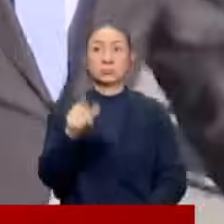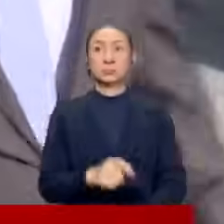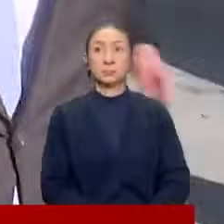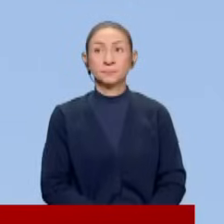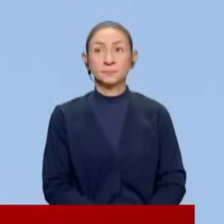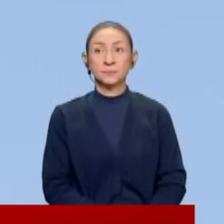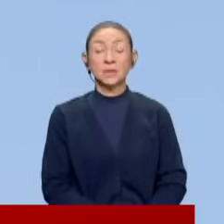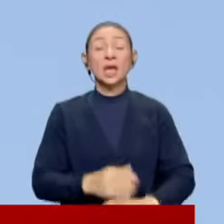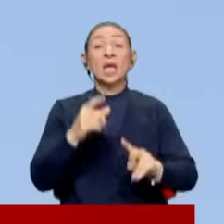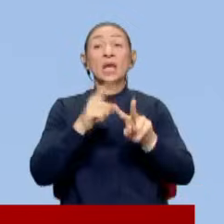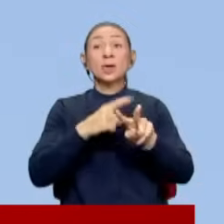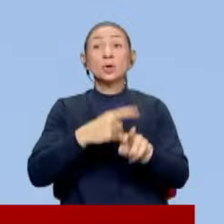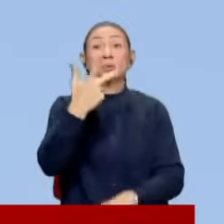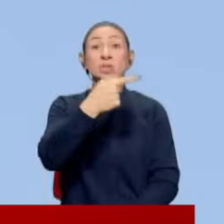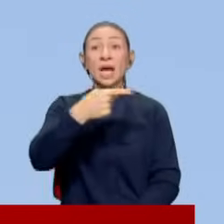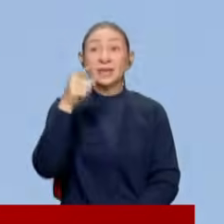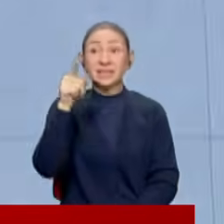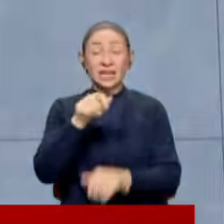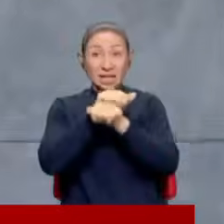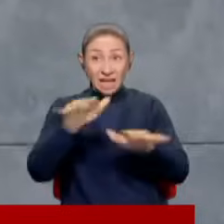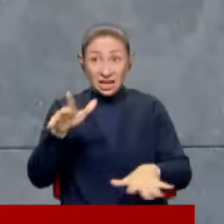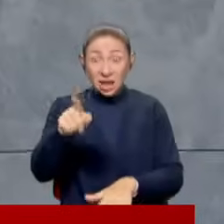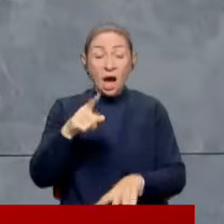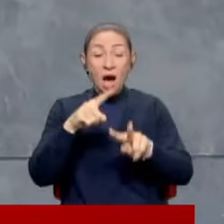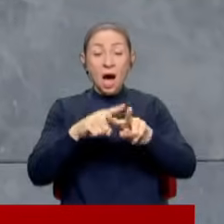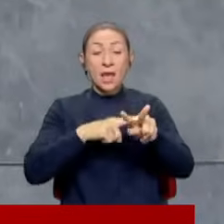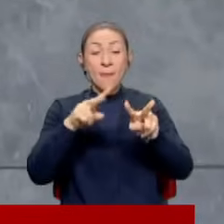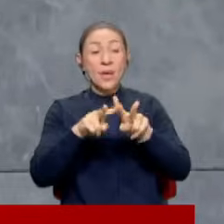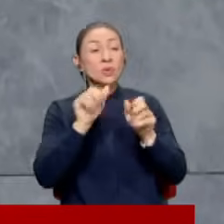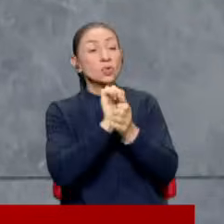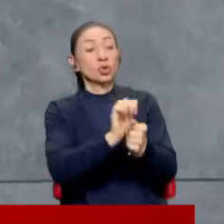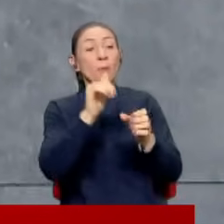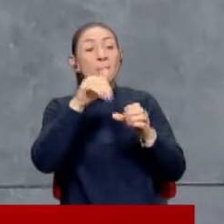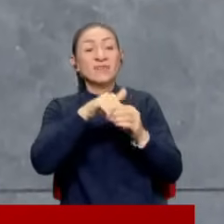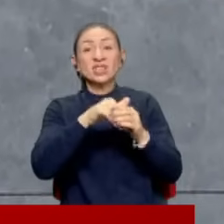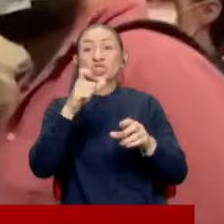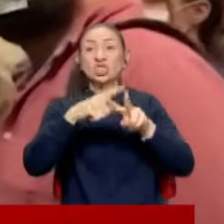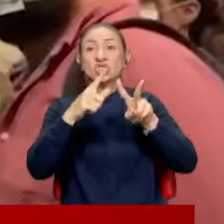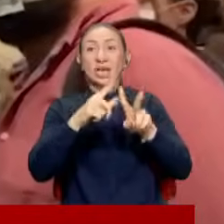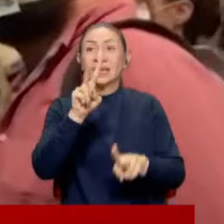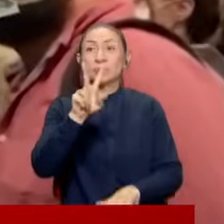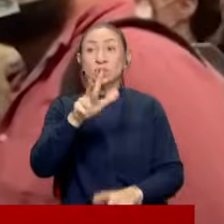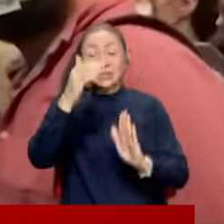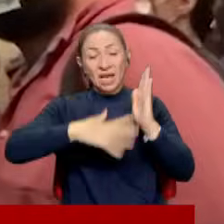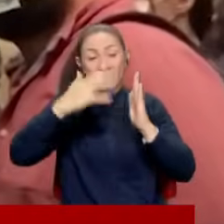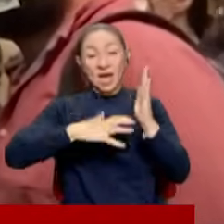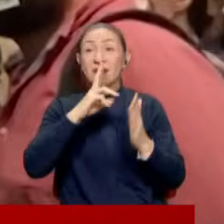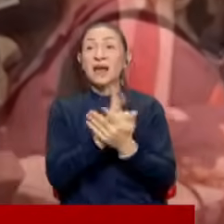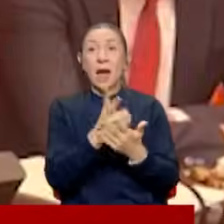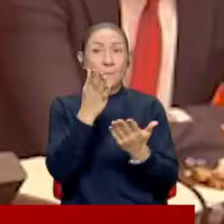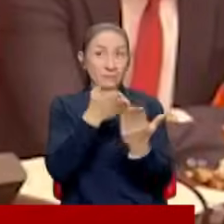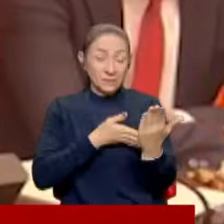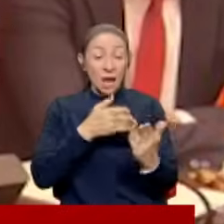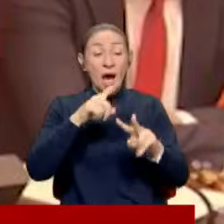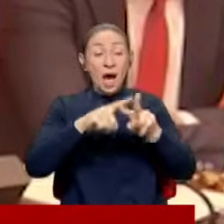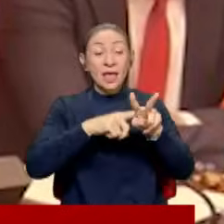ayaktaydı Yargıtay 3 dairesinin yayınladığı aym'nin tutuklu milletvekili Can Atalay hakkındaki 23 sayfalık karar metninde